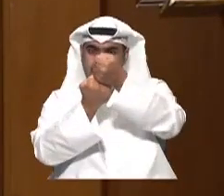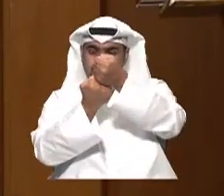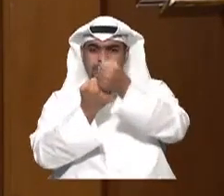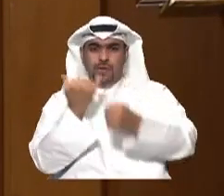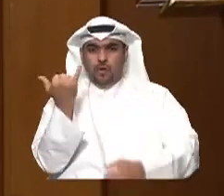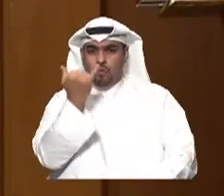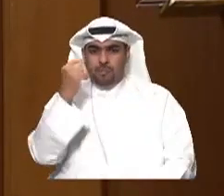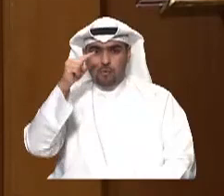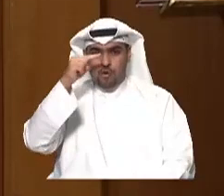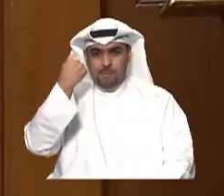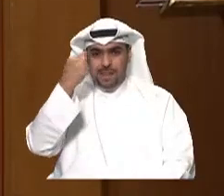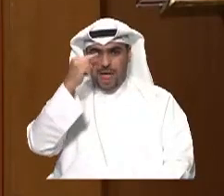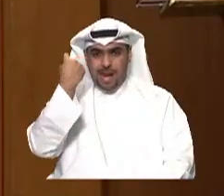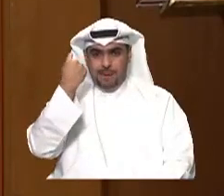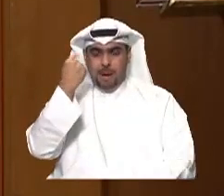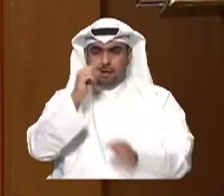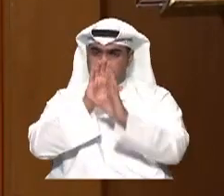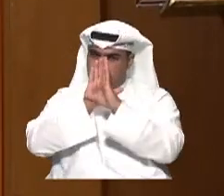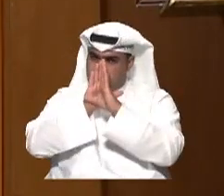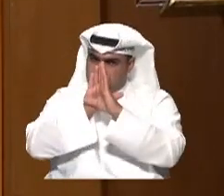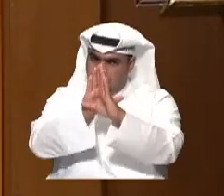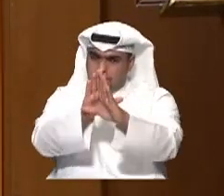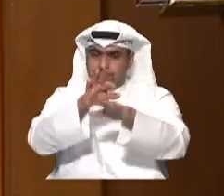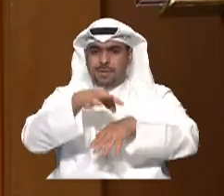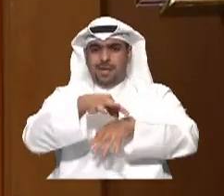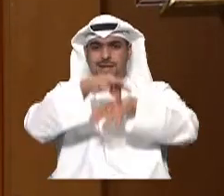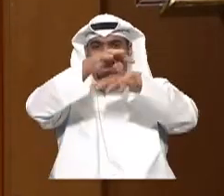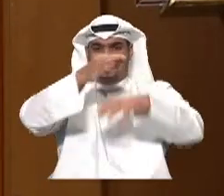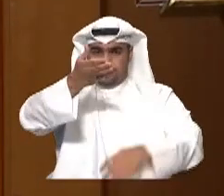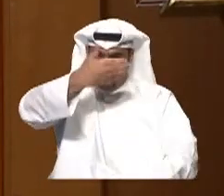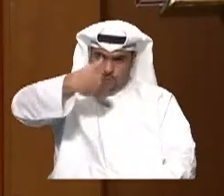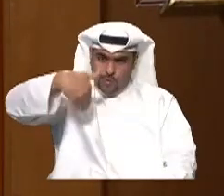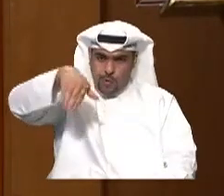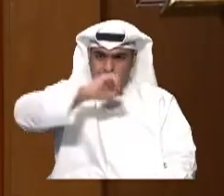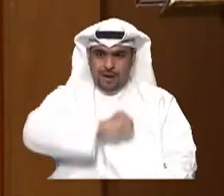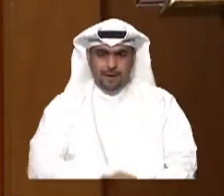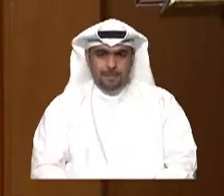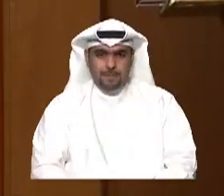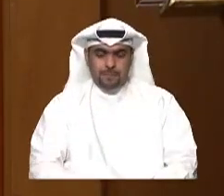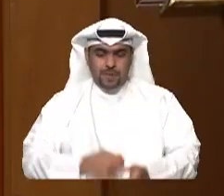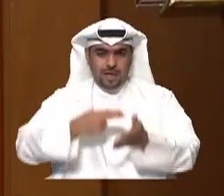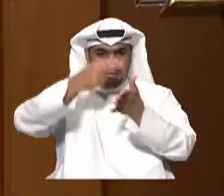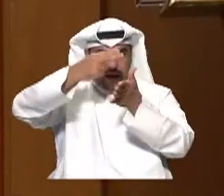تهدئة الوضع في أفغانستان، ولا سيما قرار مجلس الأمن رقم